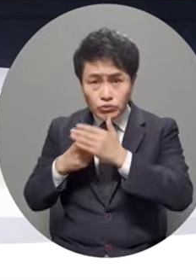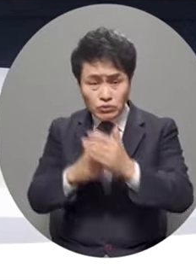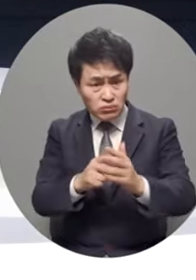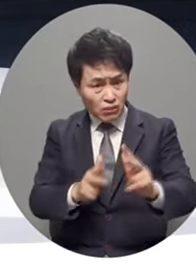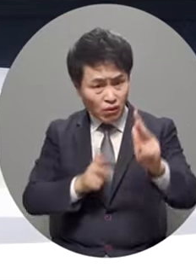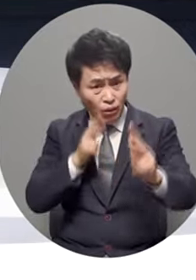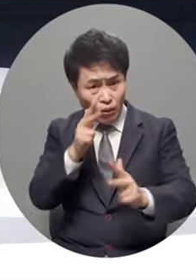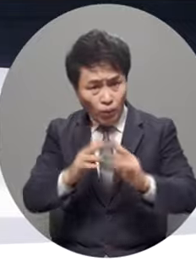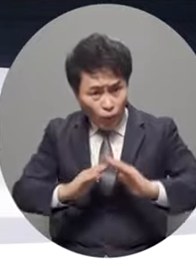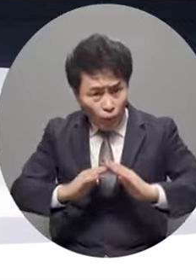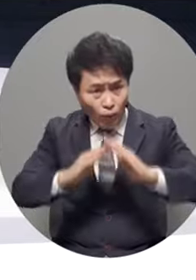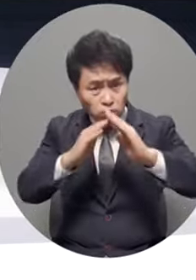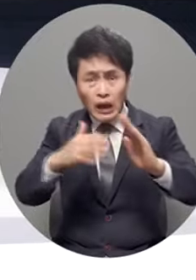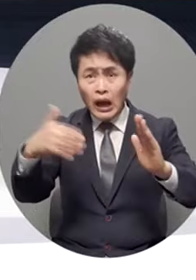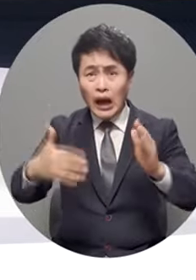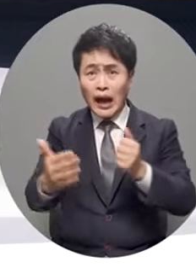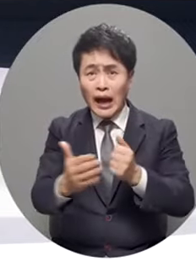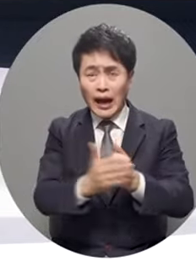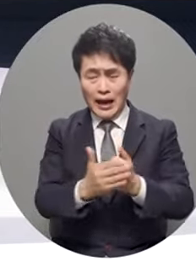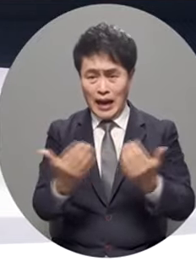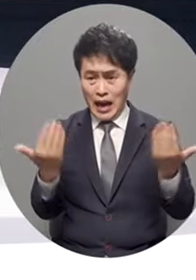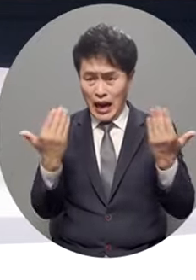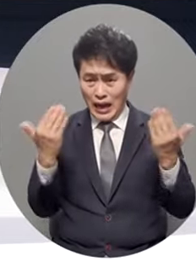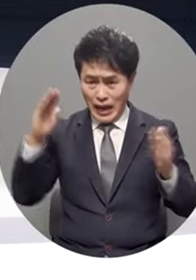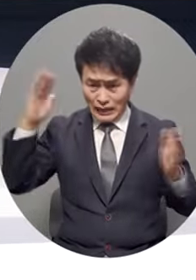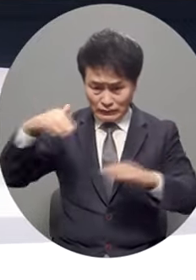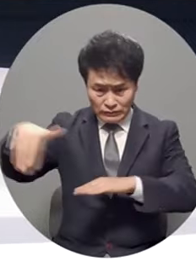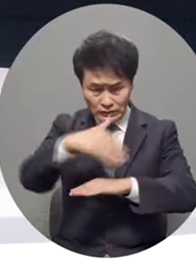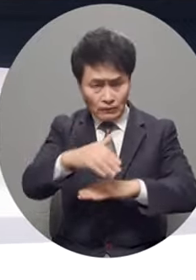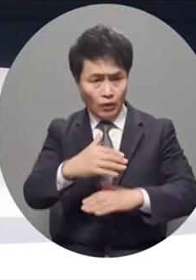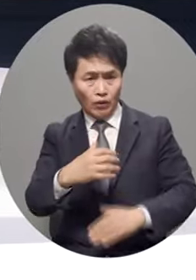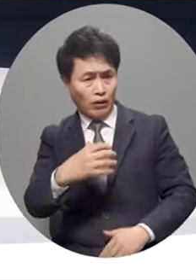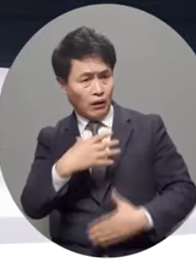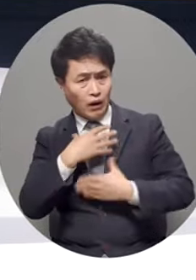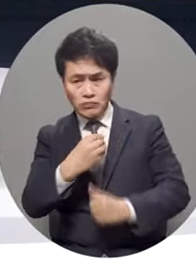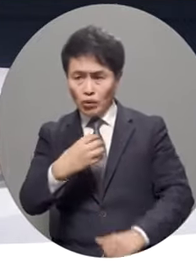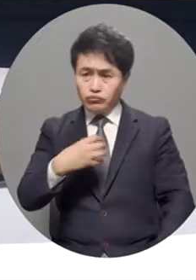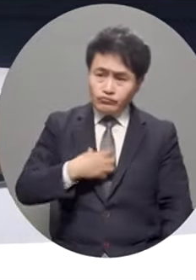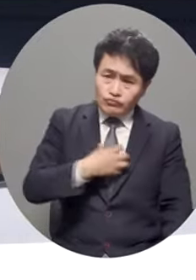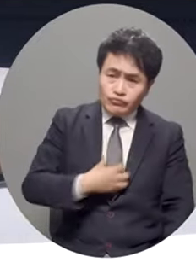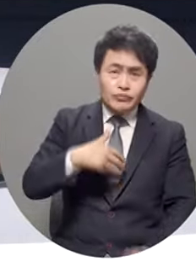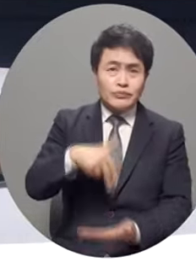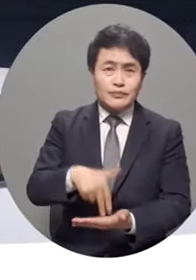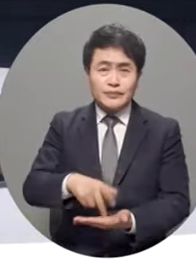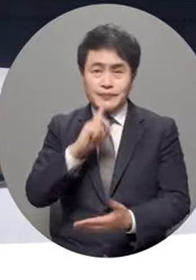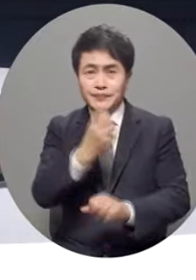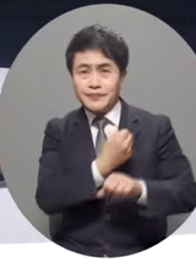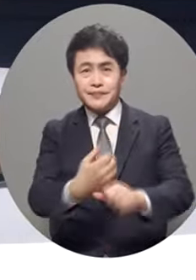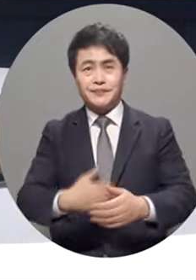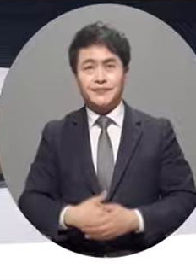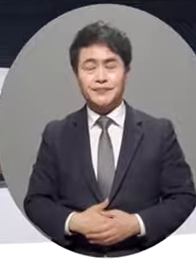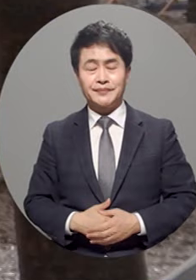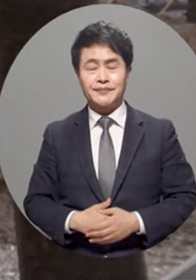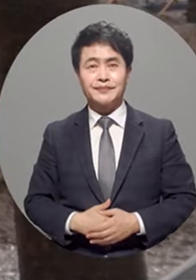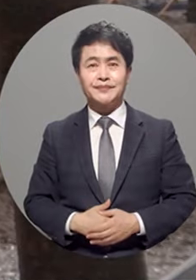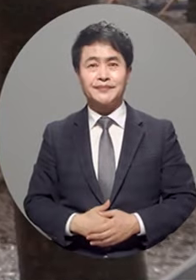아직도 끝나지 않아서 아이들 다닐 때 안전이 우려될 정도라고 하는데요. 이혜리 기자가 다녀왔습니다.